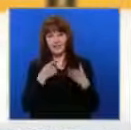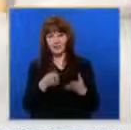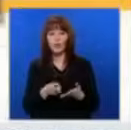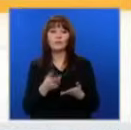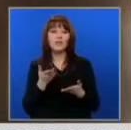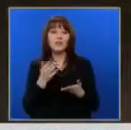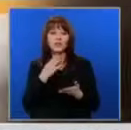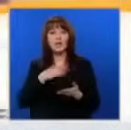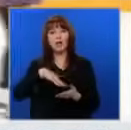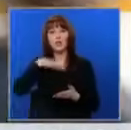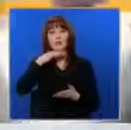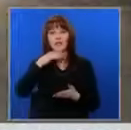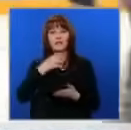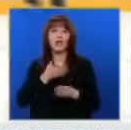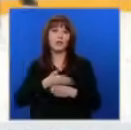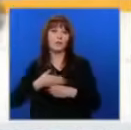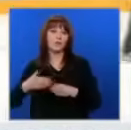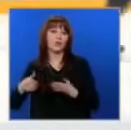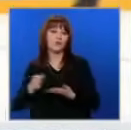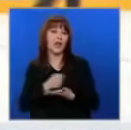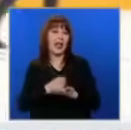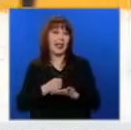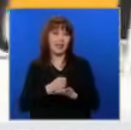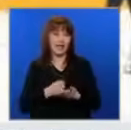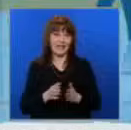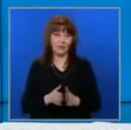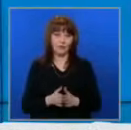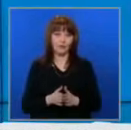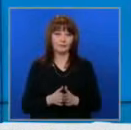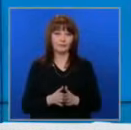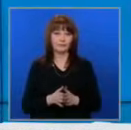на кънки ще са достатъчни, за да продължи лечението на Калоян.